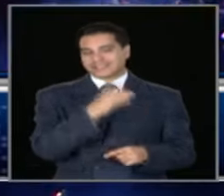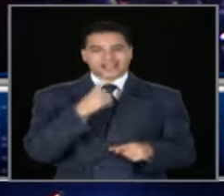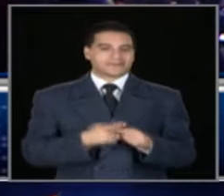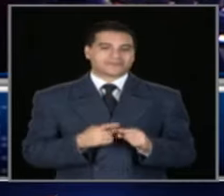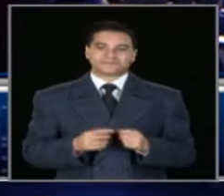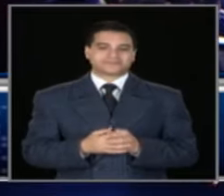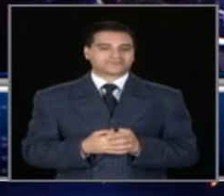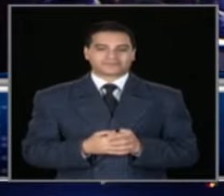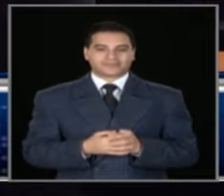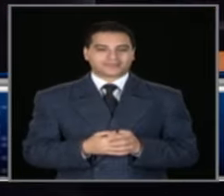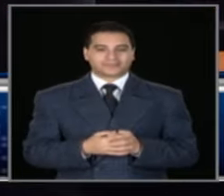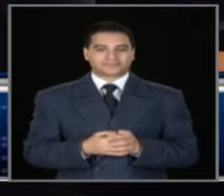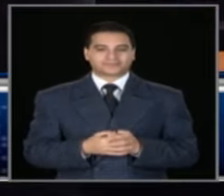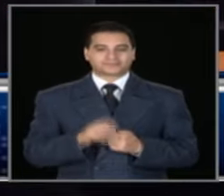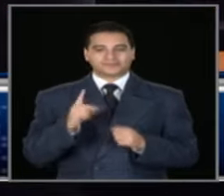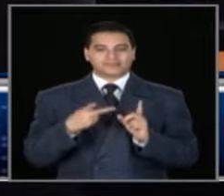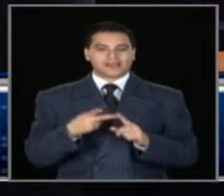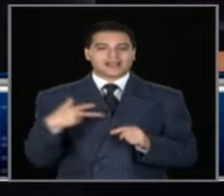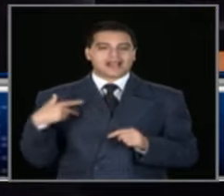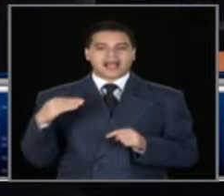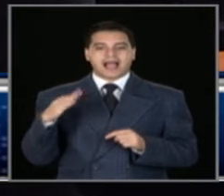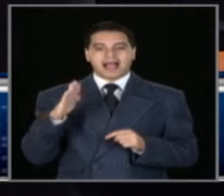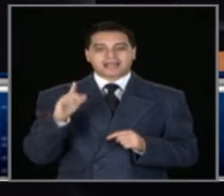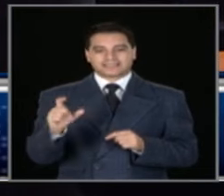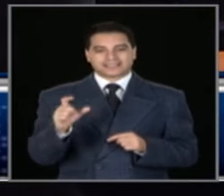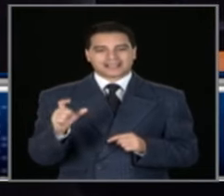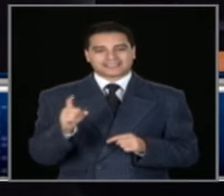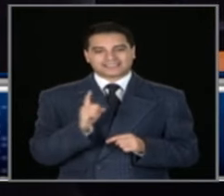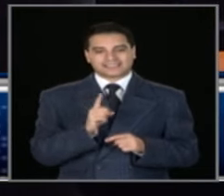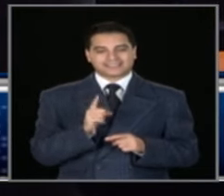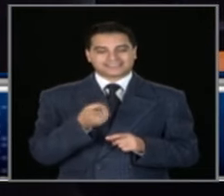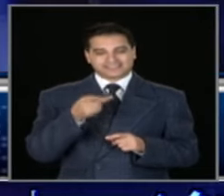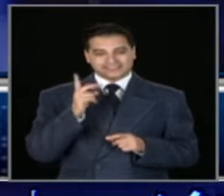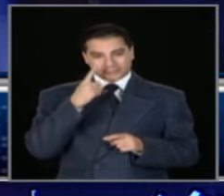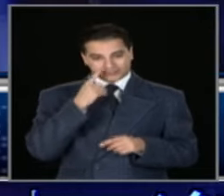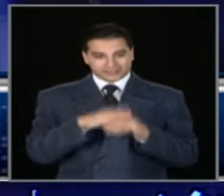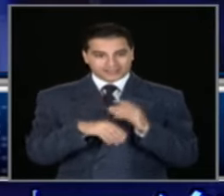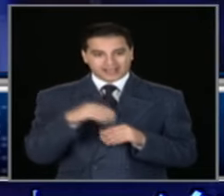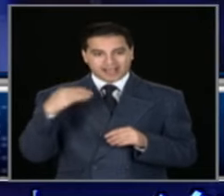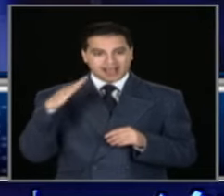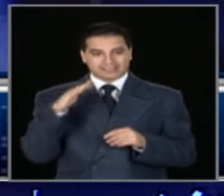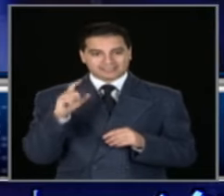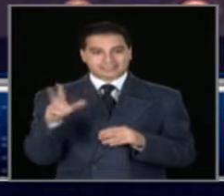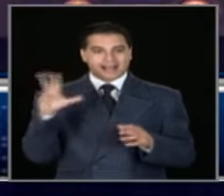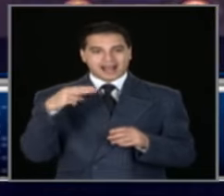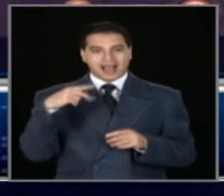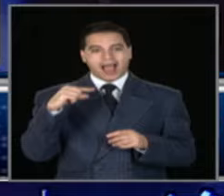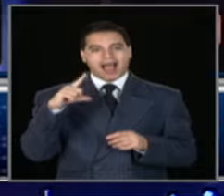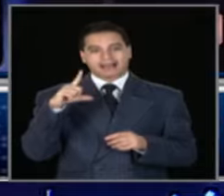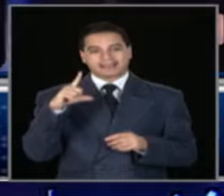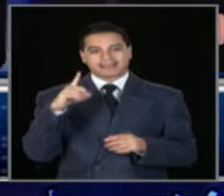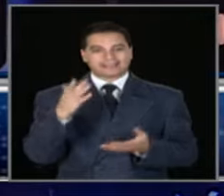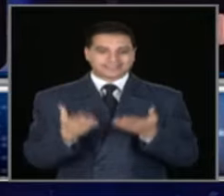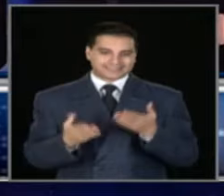داود. التاني اسمه الفنان يوسف داود، ده موضوع تاني خالص. حسن العدل. حسن العدل إجابة صحيحة.